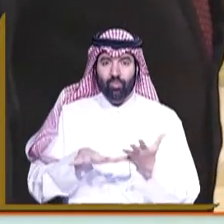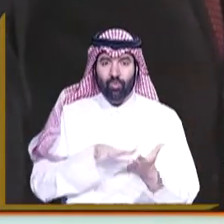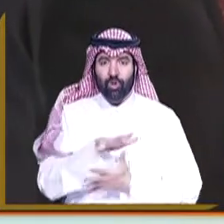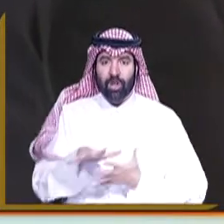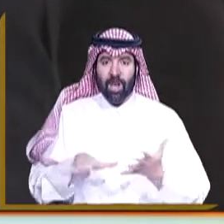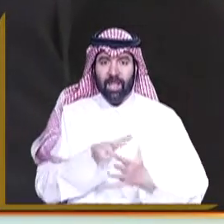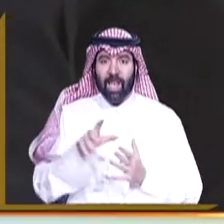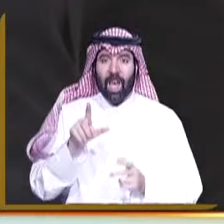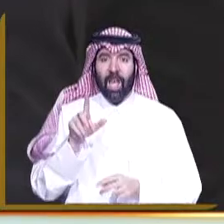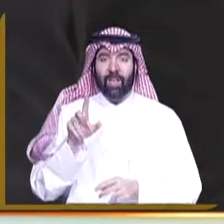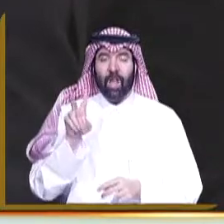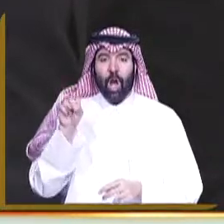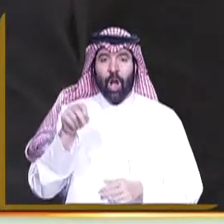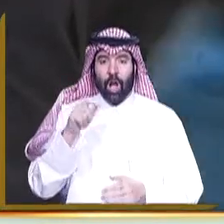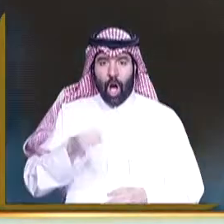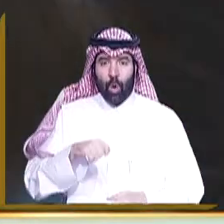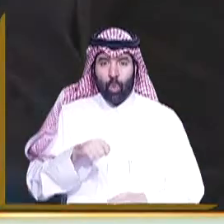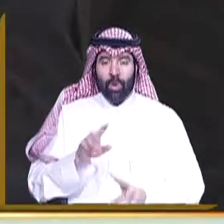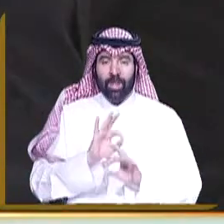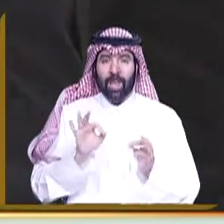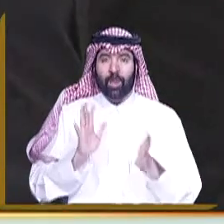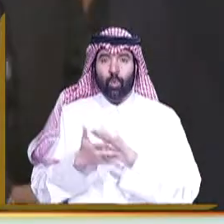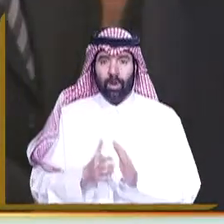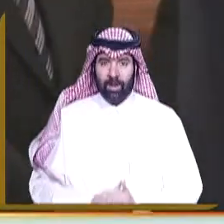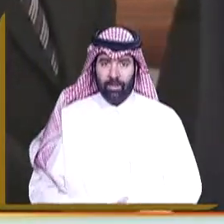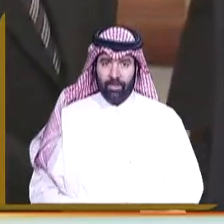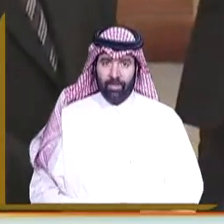للقوانين والأعراف الدولية.